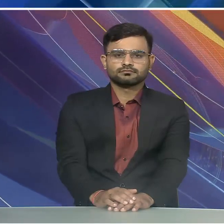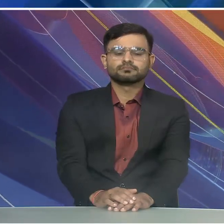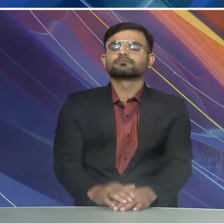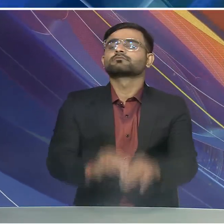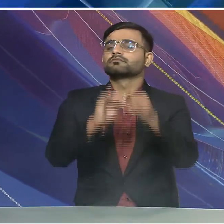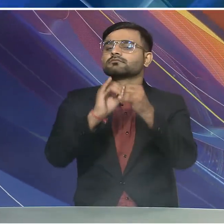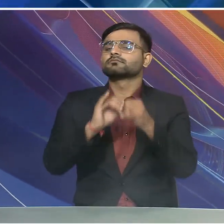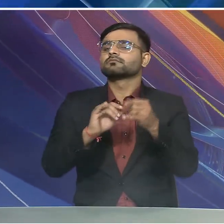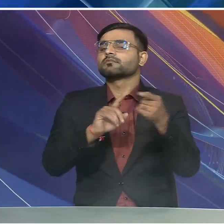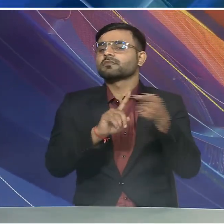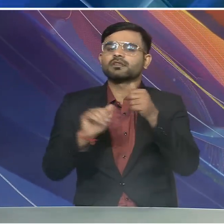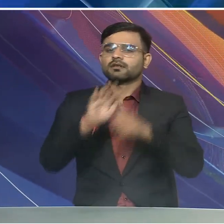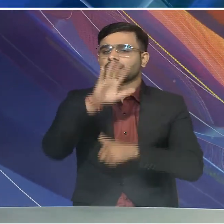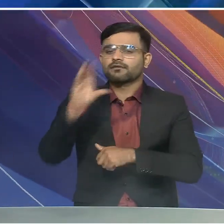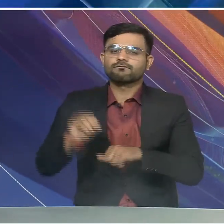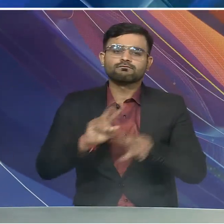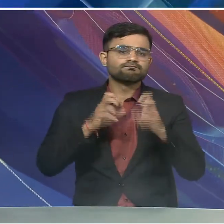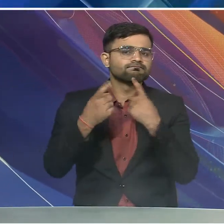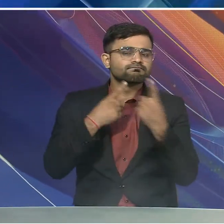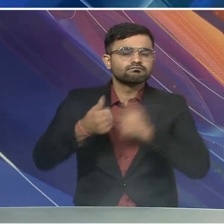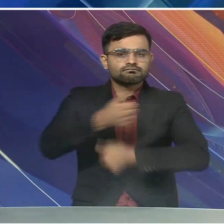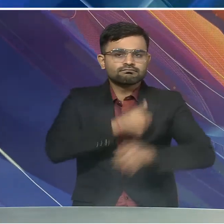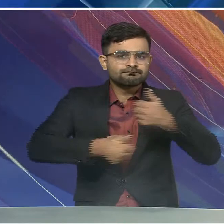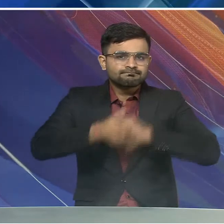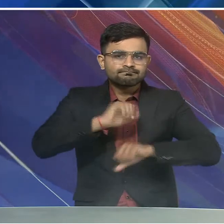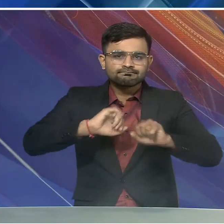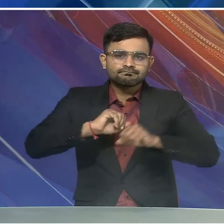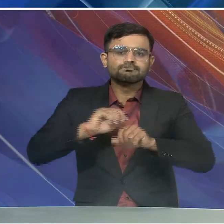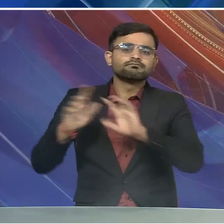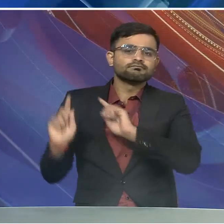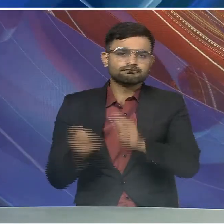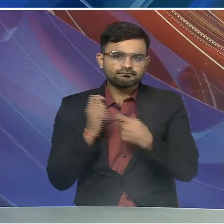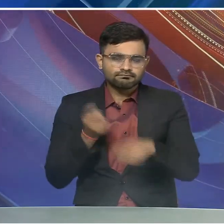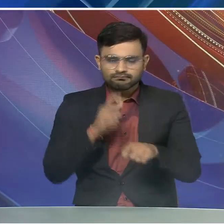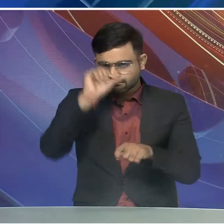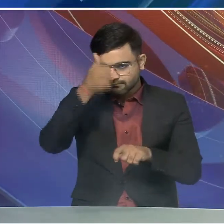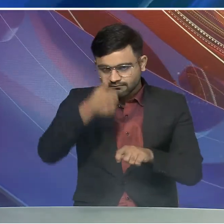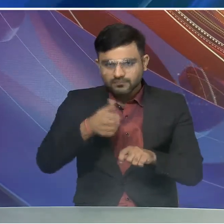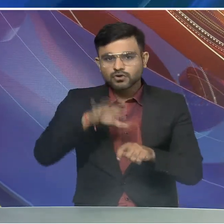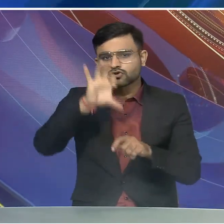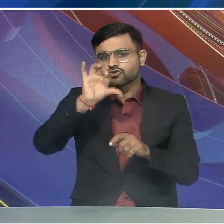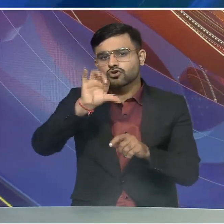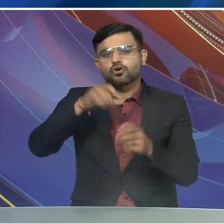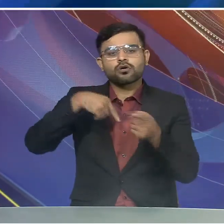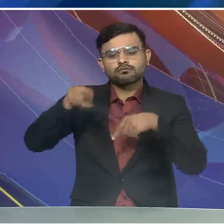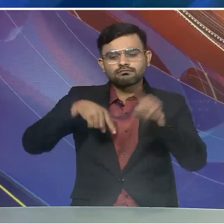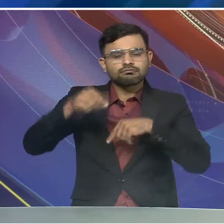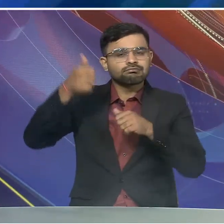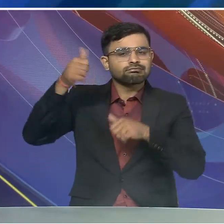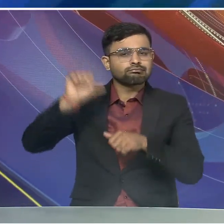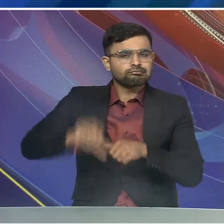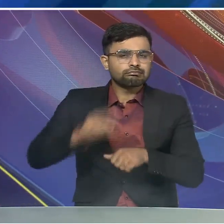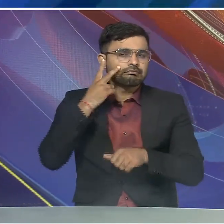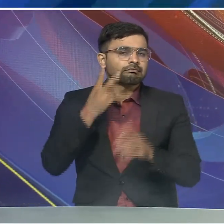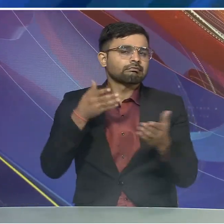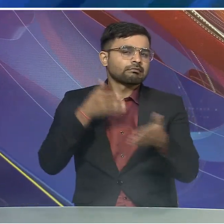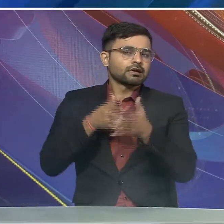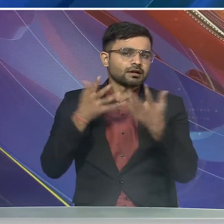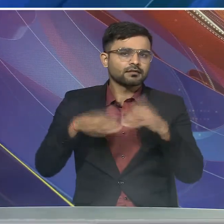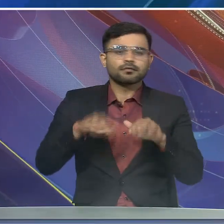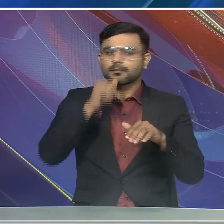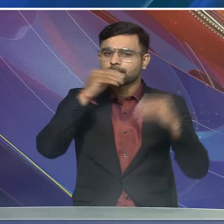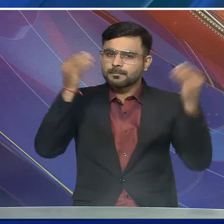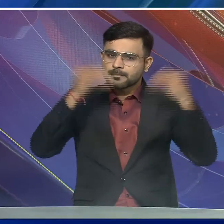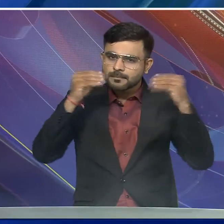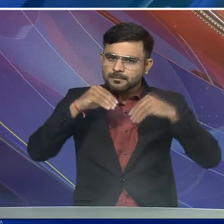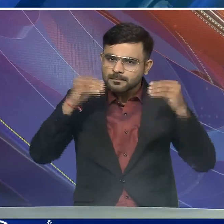दक्षिण अफ्रीका के खिलाफ खेले गए एक दिवसीय सीरीज के पहले मुकाबला में भारत को नो रन से हर का सामना करना पड़ा है बारिश की